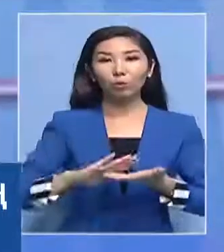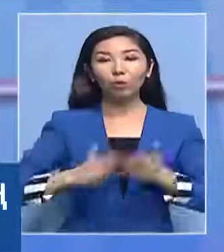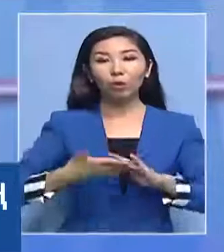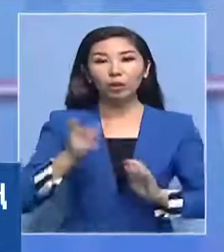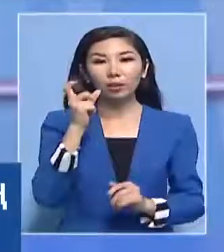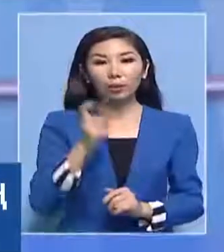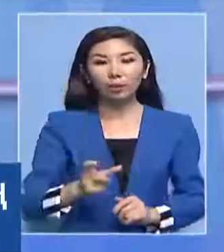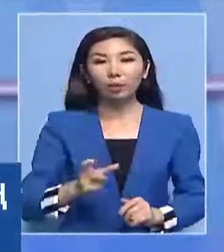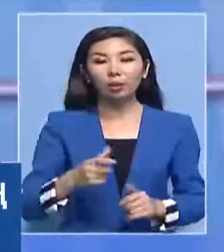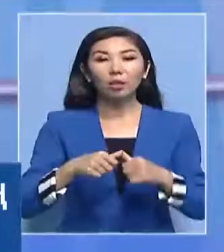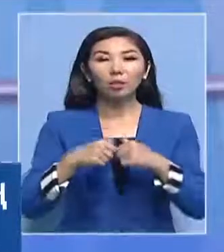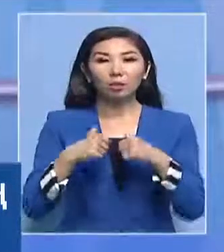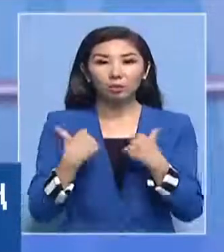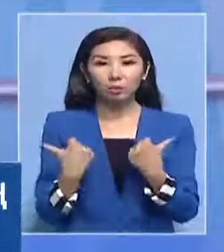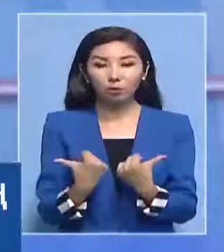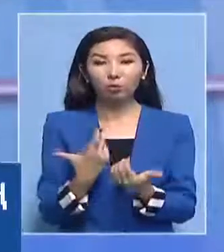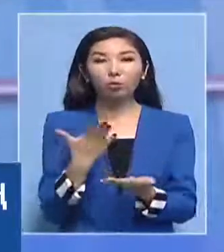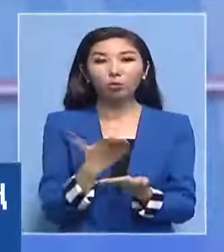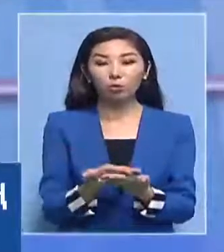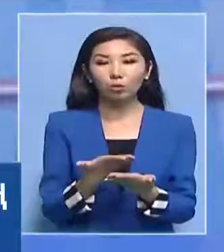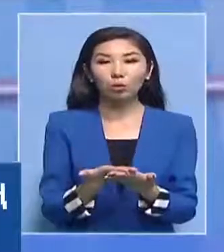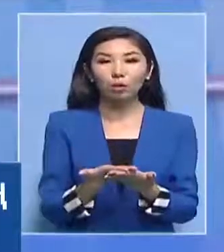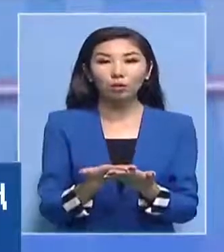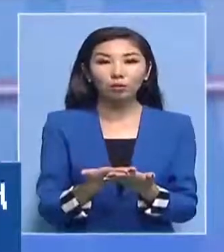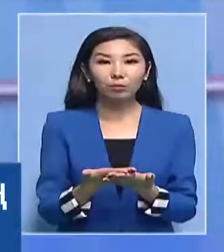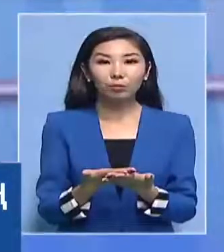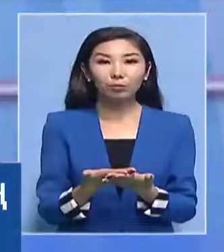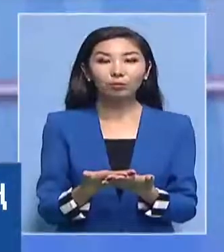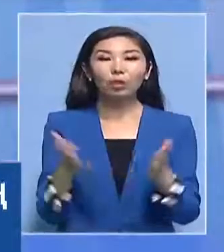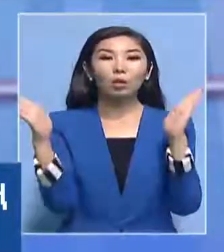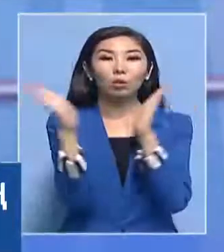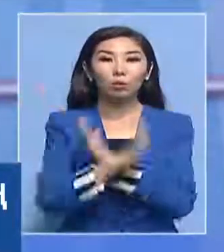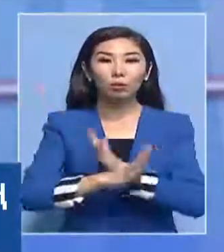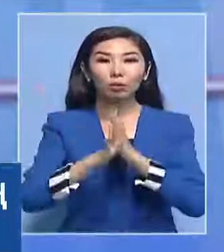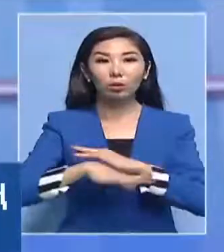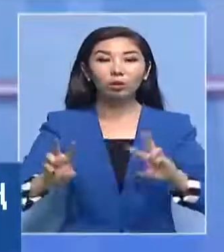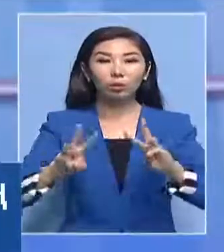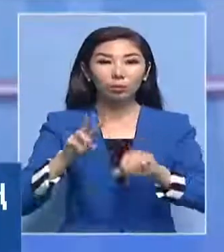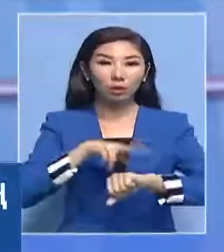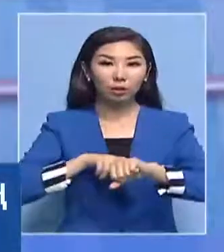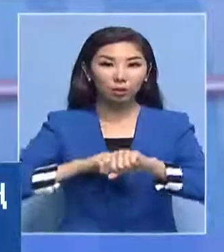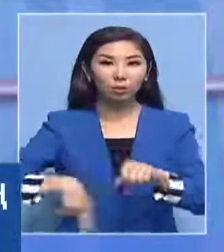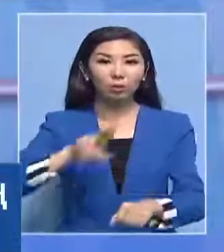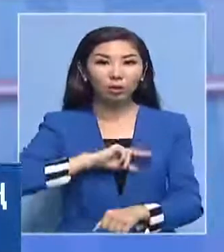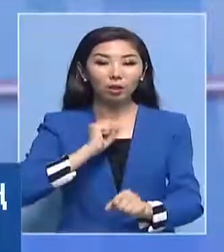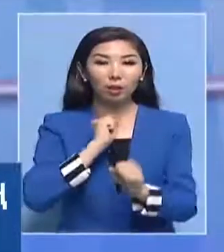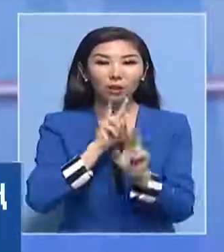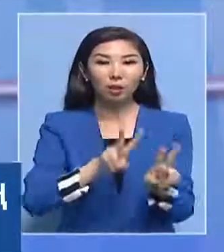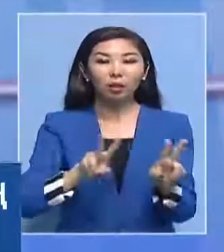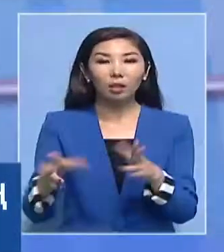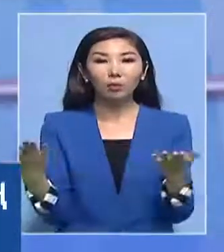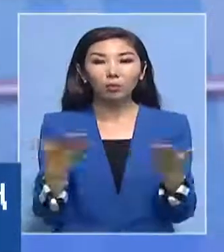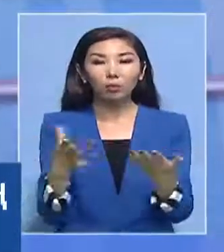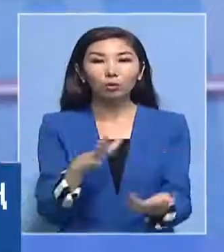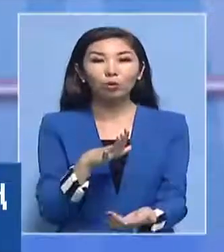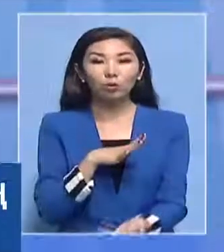адамның шетінеуімен де болады да солай. Сол үшін жаңағы қоғамдық негіздегі инспекторлар жұмысты қадағалайды. Қалай болу